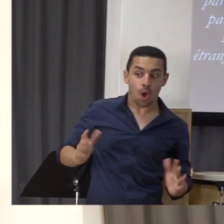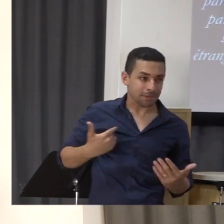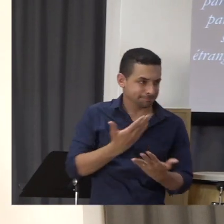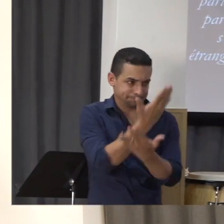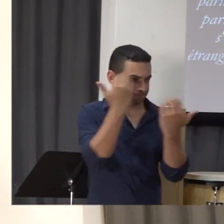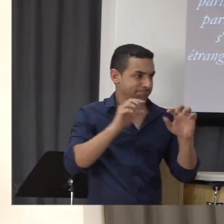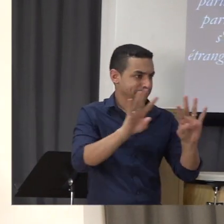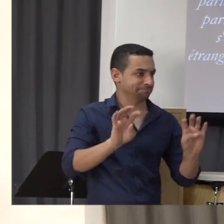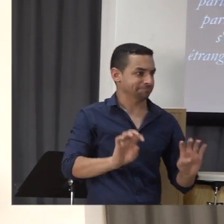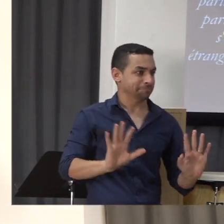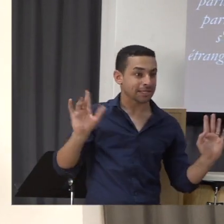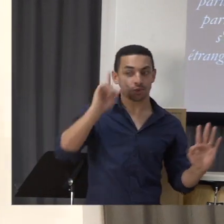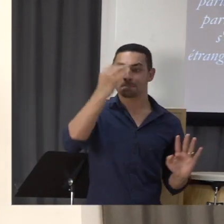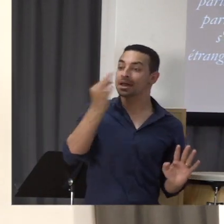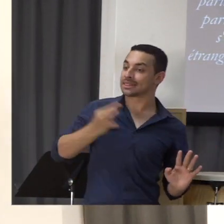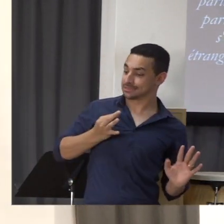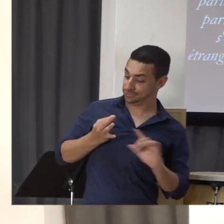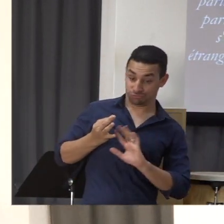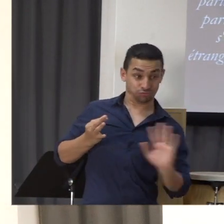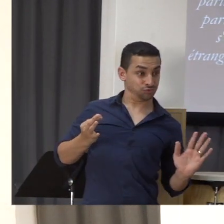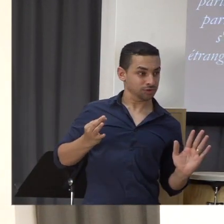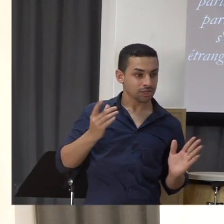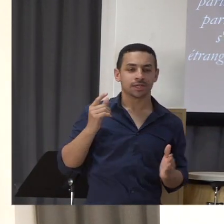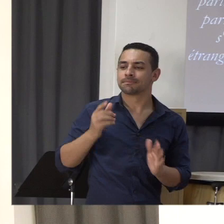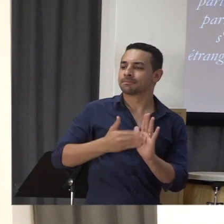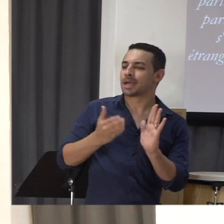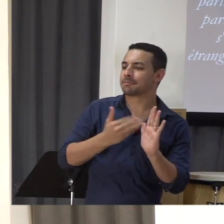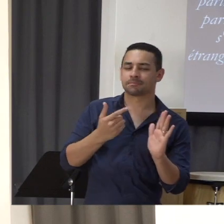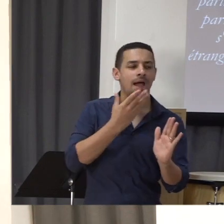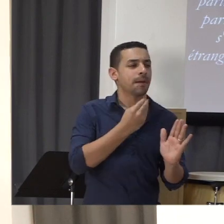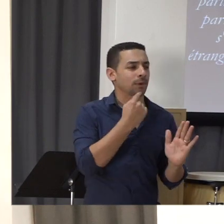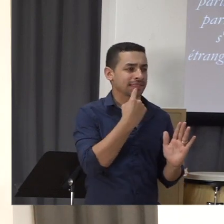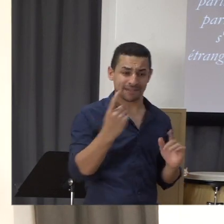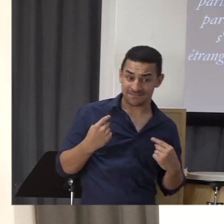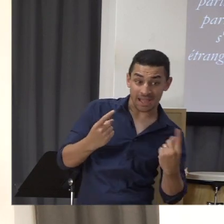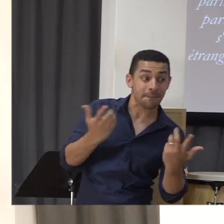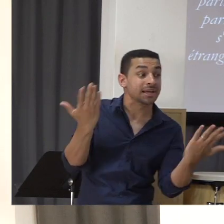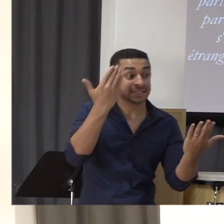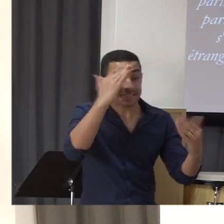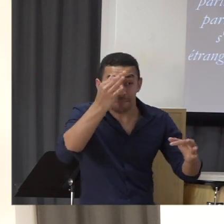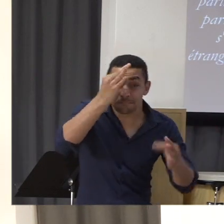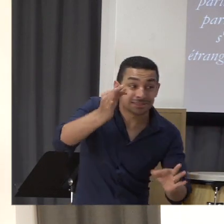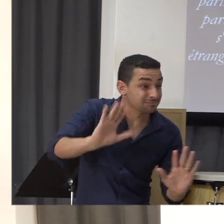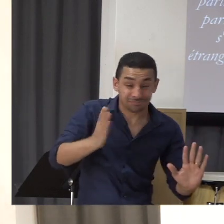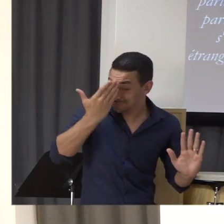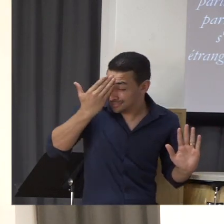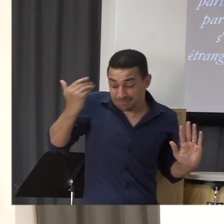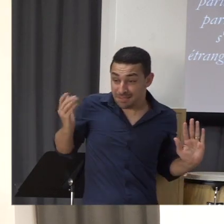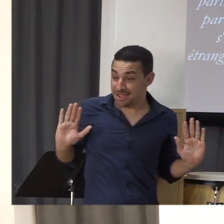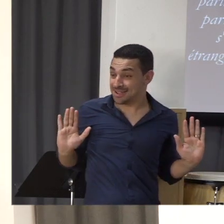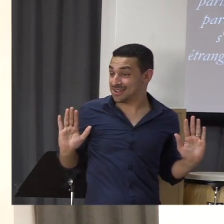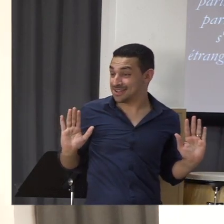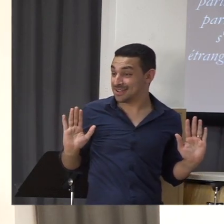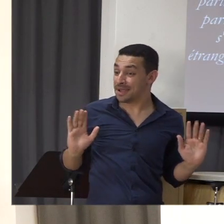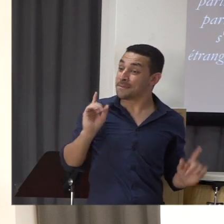Hein? Dieu m'a parlé. L'auteur nous dit, il est allé sans savoir où il allait. Il y a des